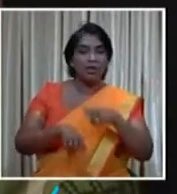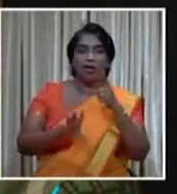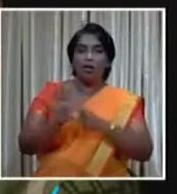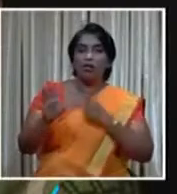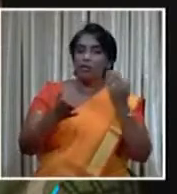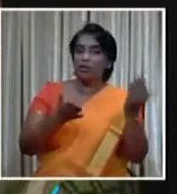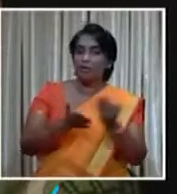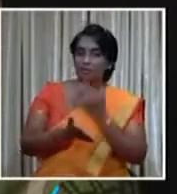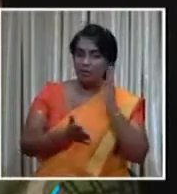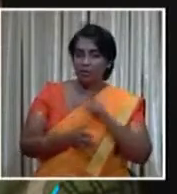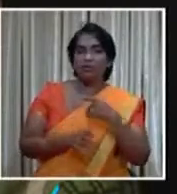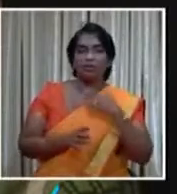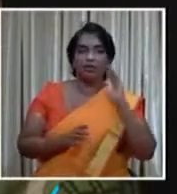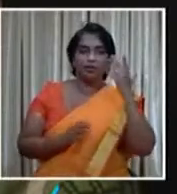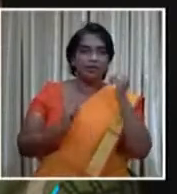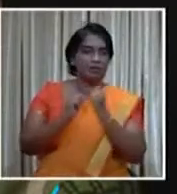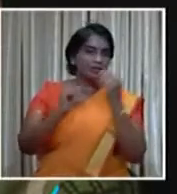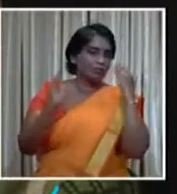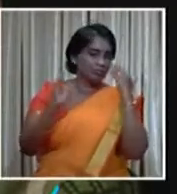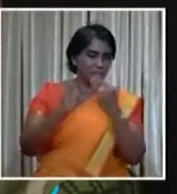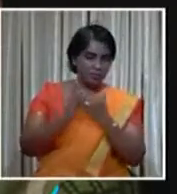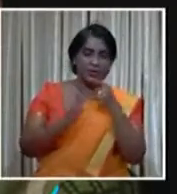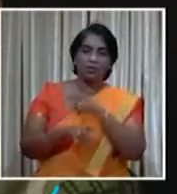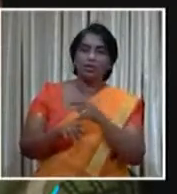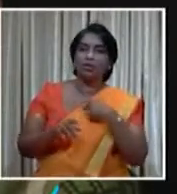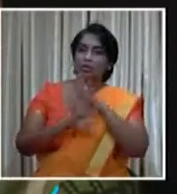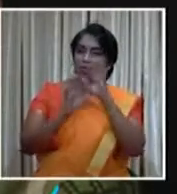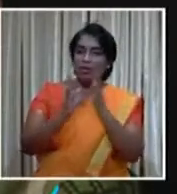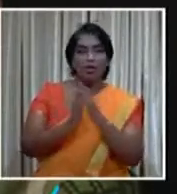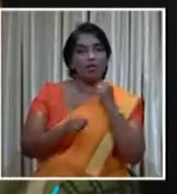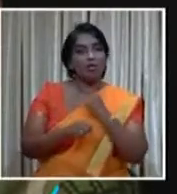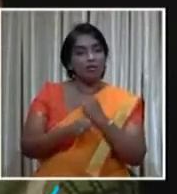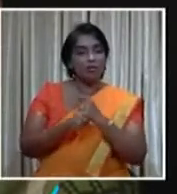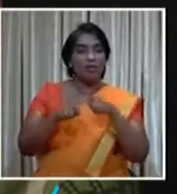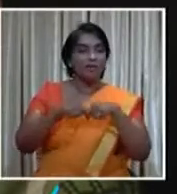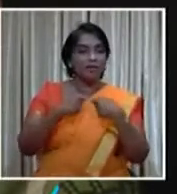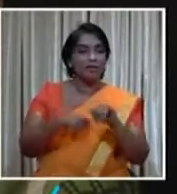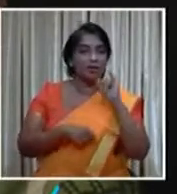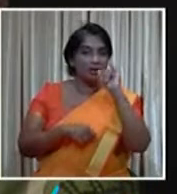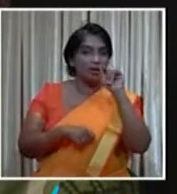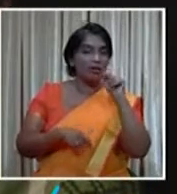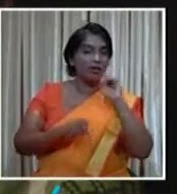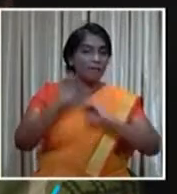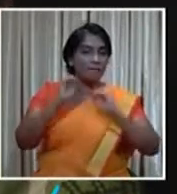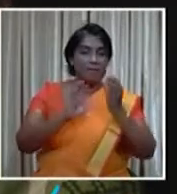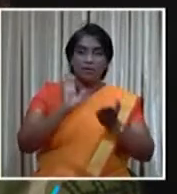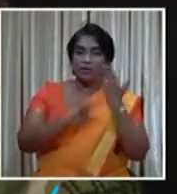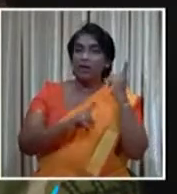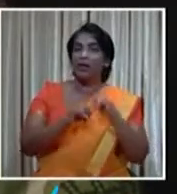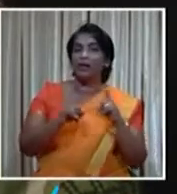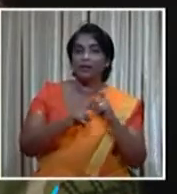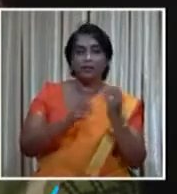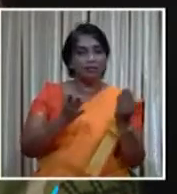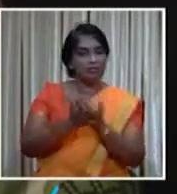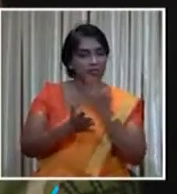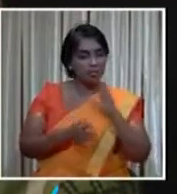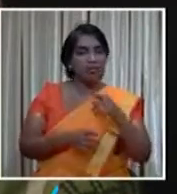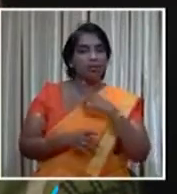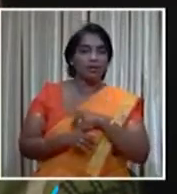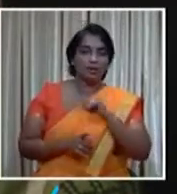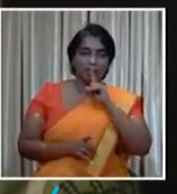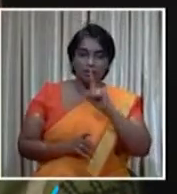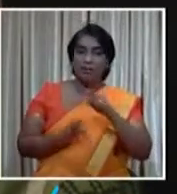වෙන්කර තිබීම සුවිශේෂී කාරණයක්. සමස්ත රාජ්‍ය වියදමෙන් 6%කට වැඩි ප්‍රමාණයක් අධ්‍යාපනයට වෙන්කරන ලෙස